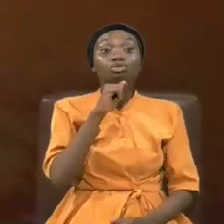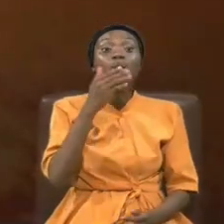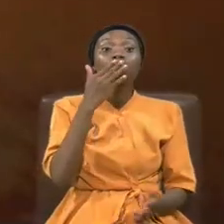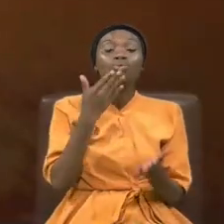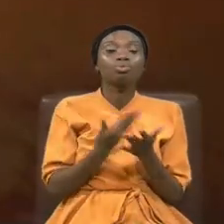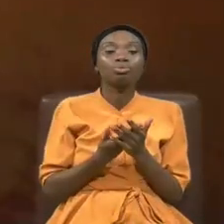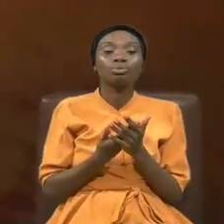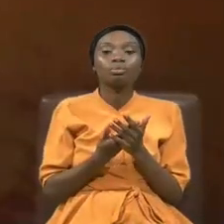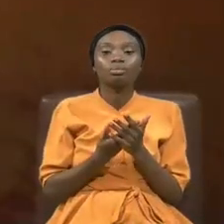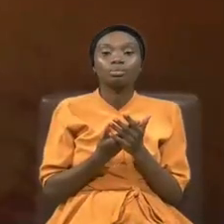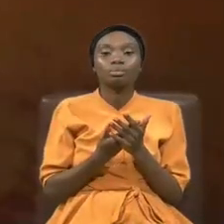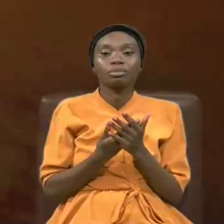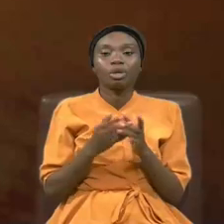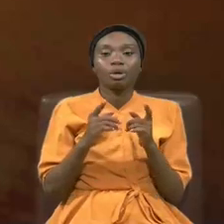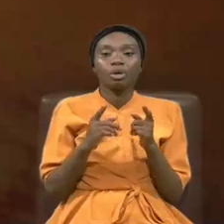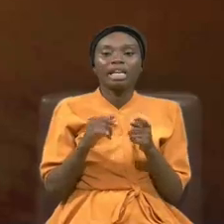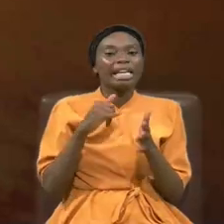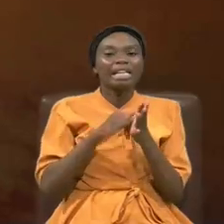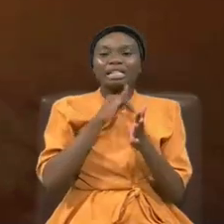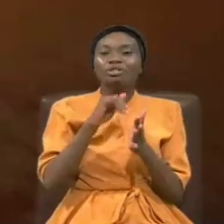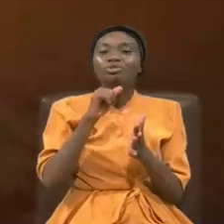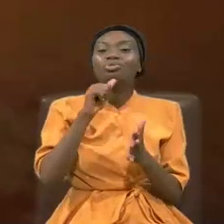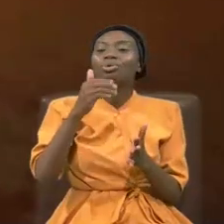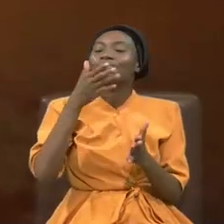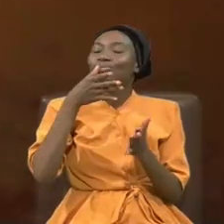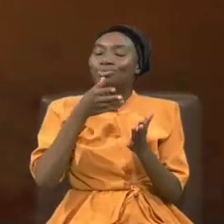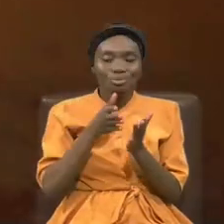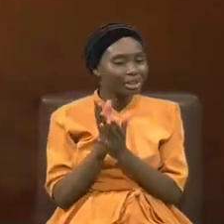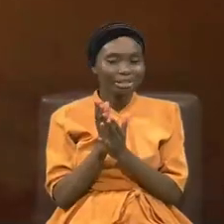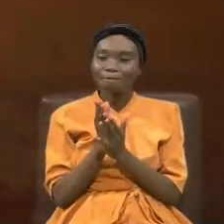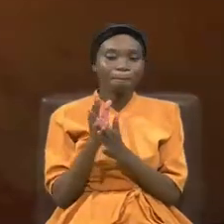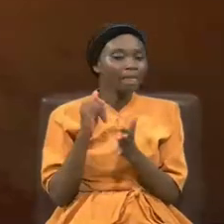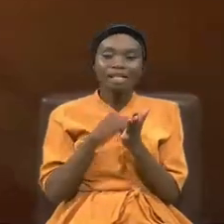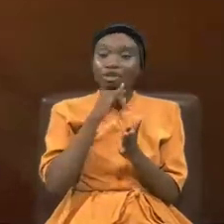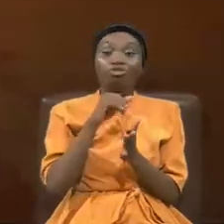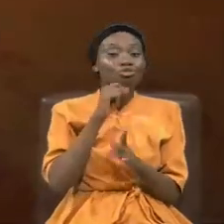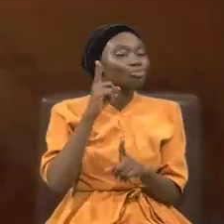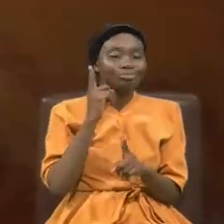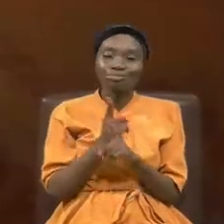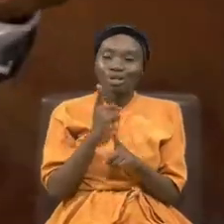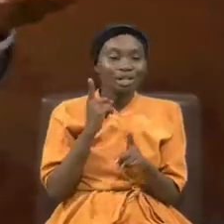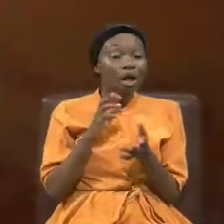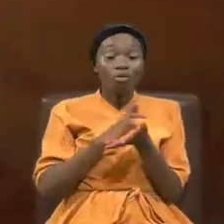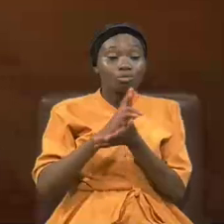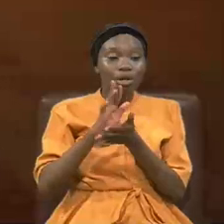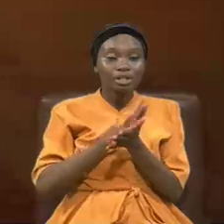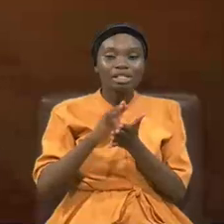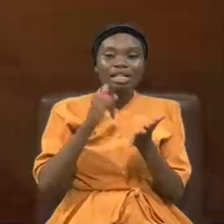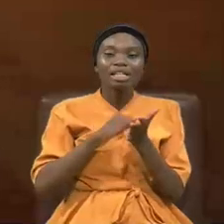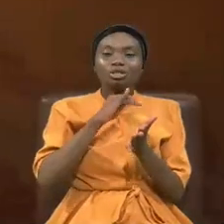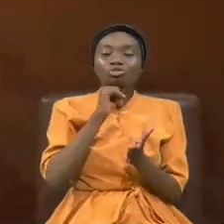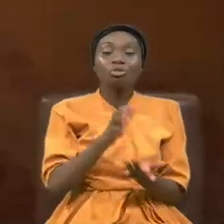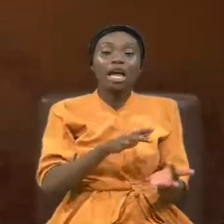n'est pas bon. Il n'est pas bon. Il n'est